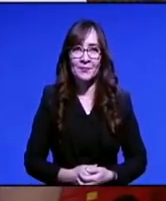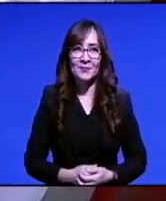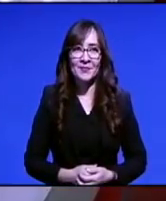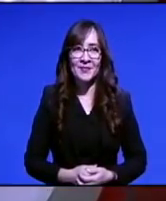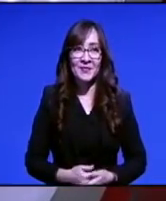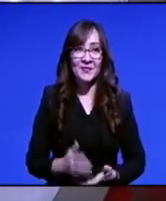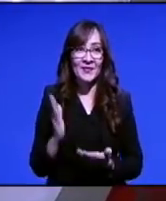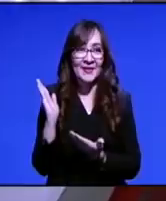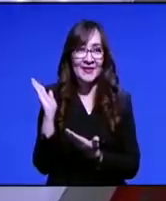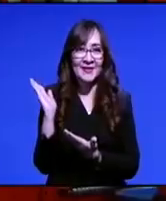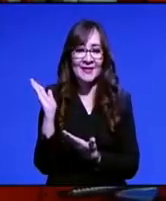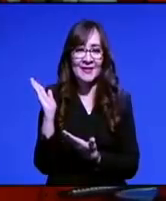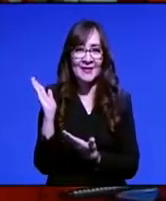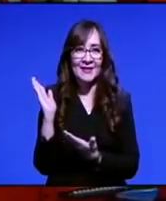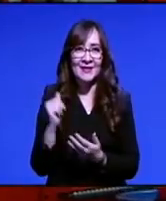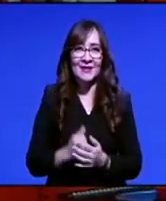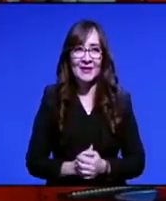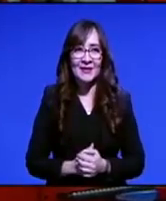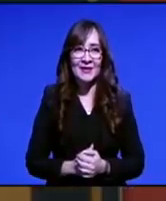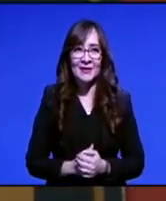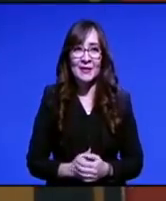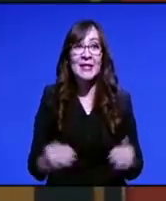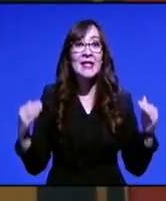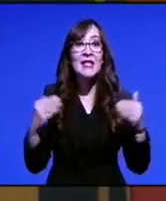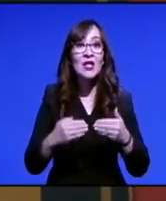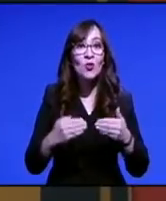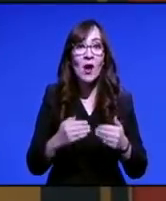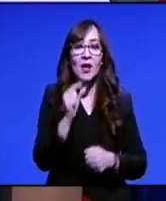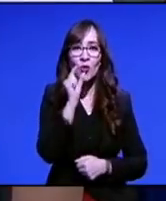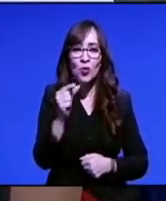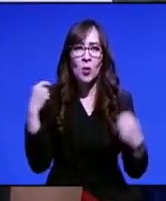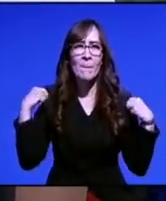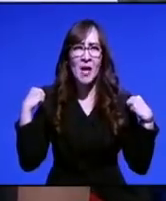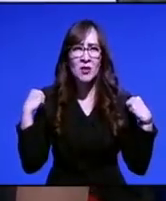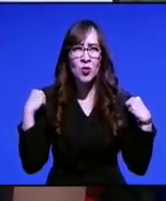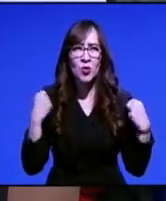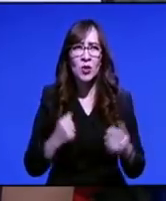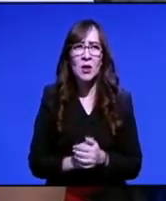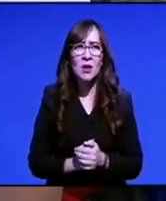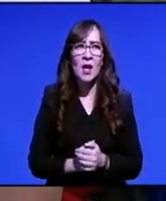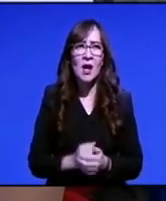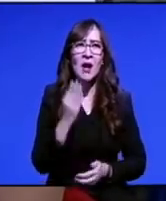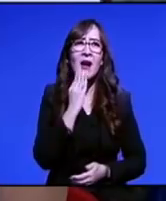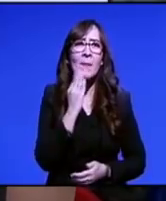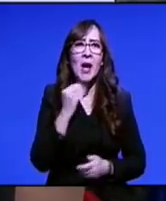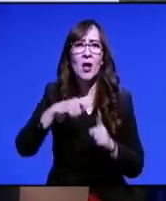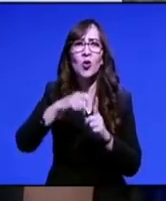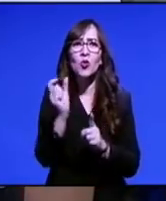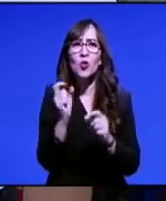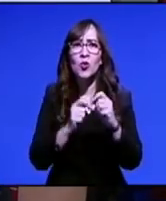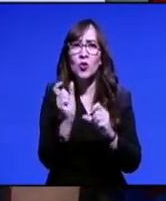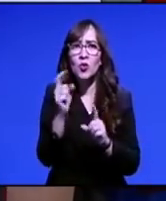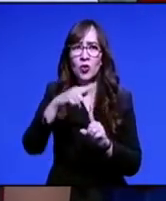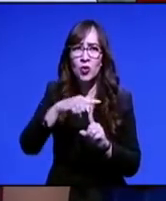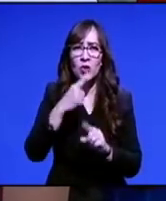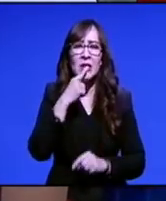Wah, ini nih cocok banget buat bahan-bahan yang mudah kusut atau susut ya Pak ya? Susut, ya. Seperti wool ataupun sutra.